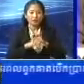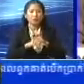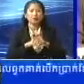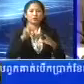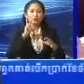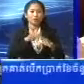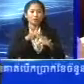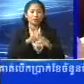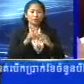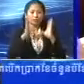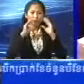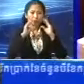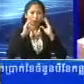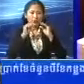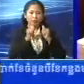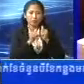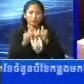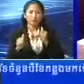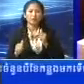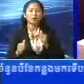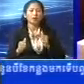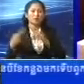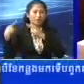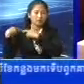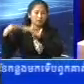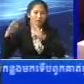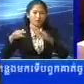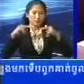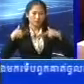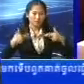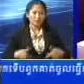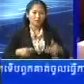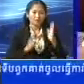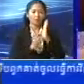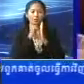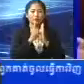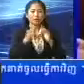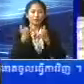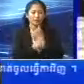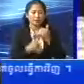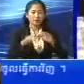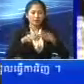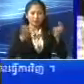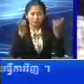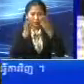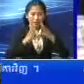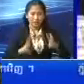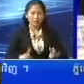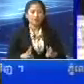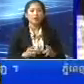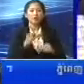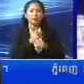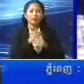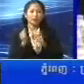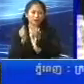រួមចំណែកដល់កិច្ចប្រជុំរបស់មន្ត្រីទទួលបន្ទុកសុខុមាលភាពសង្គមនិងអភិវឌ្ឍនៃបណ្ដាប្រទេសជាសមាជិកអាស៊ានដែលកំពុងធ្វើ